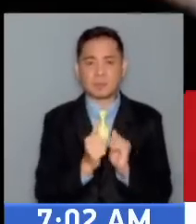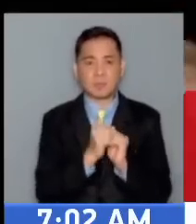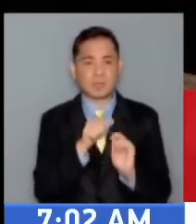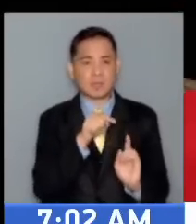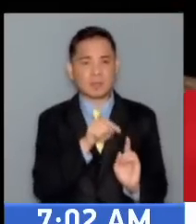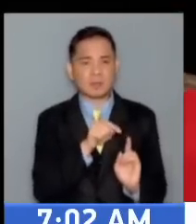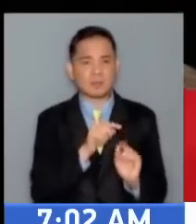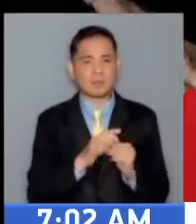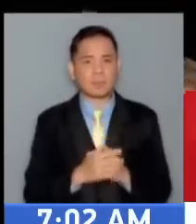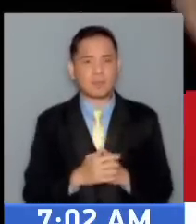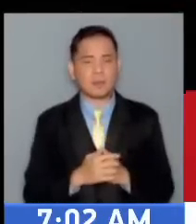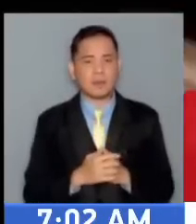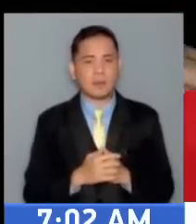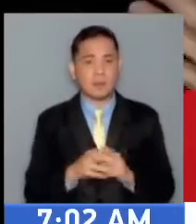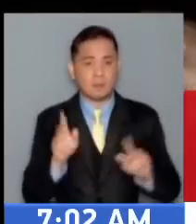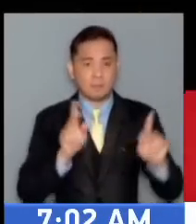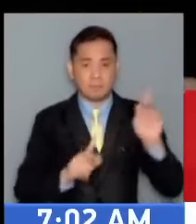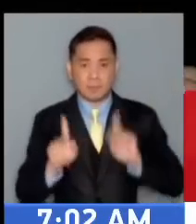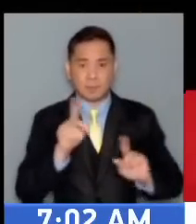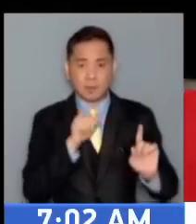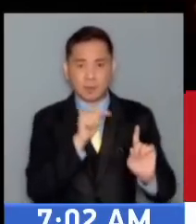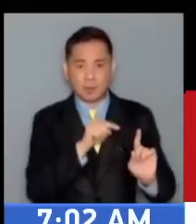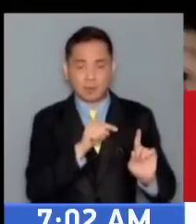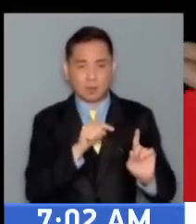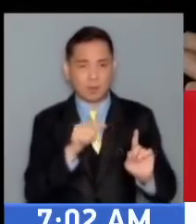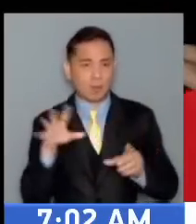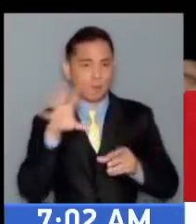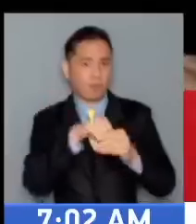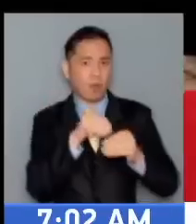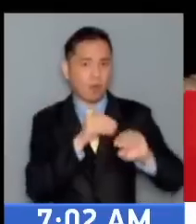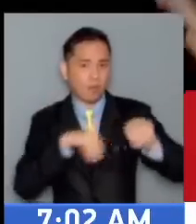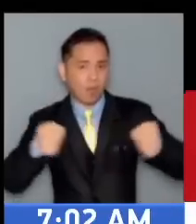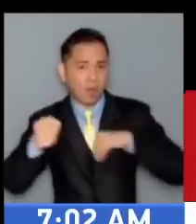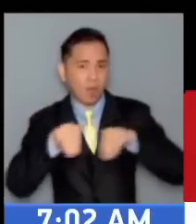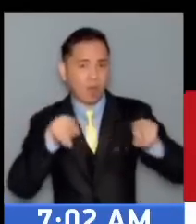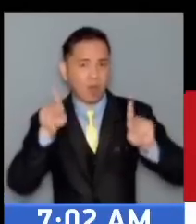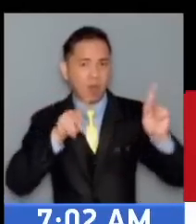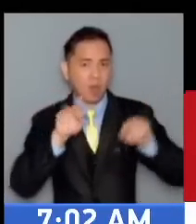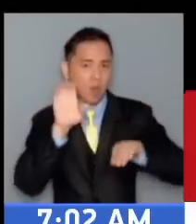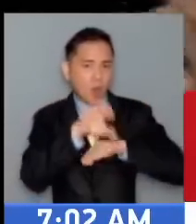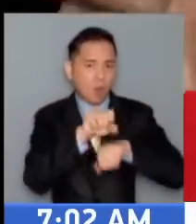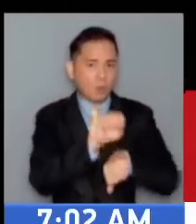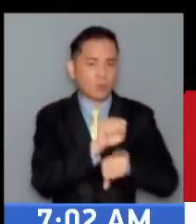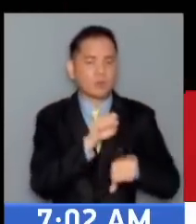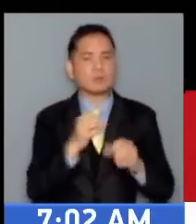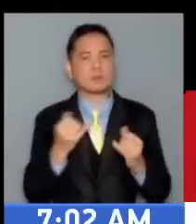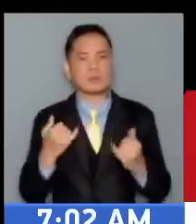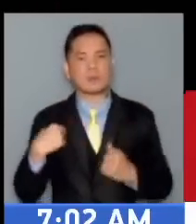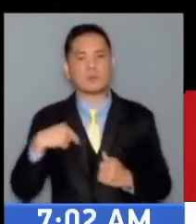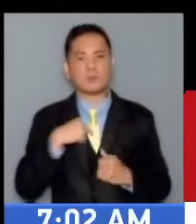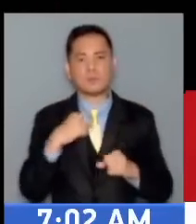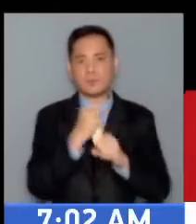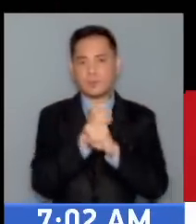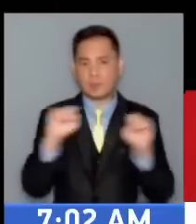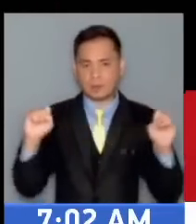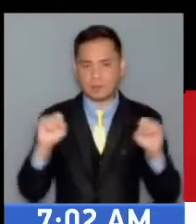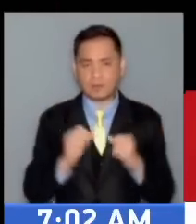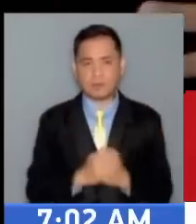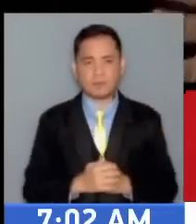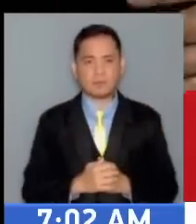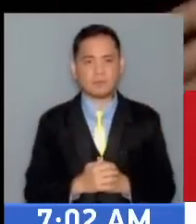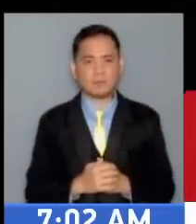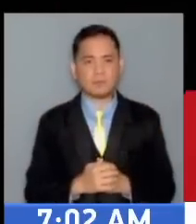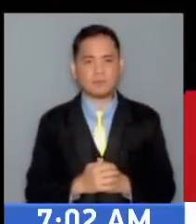mga victims natin, traffic victims natin, ay nirescue din natin from the operations. As of now,